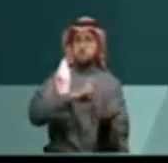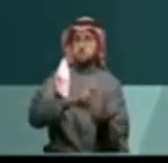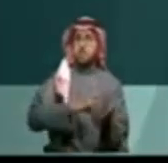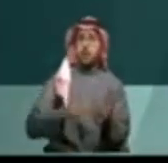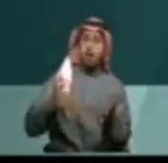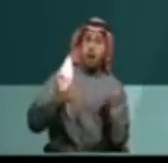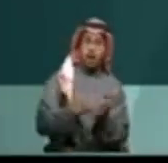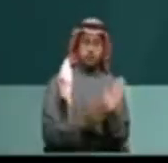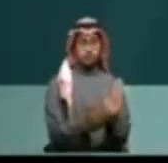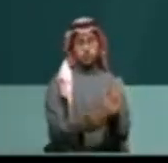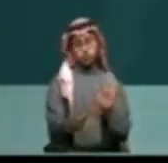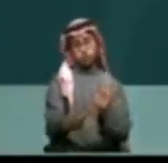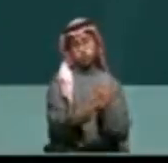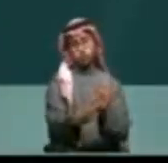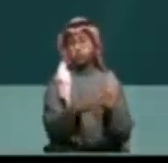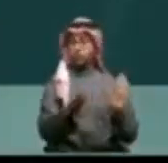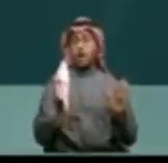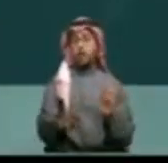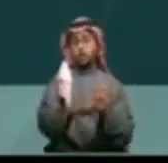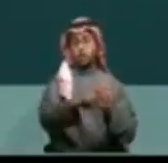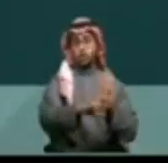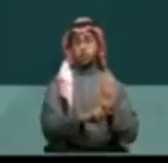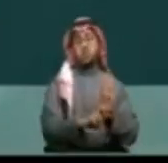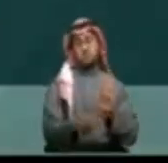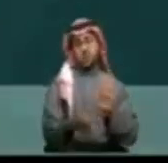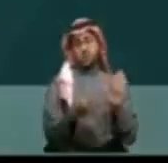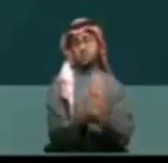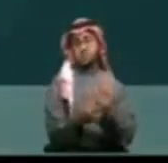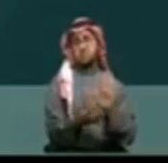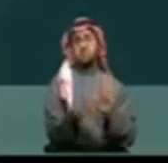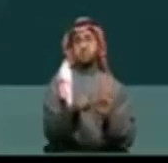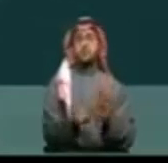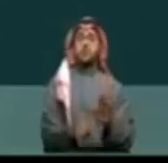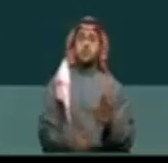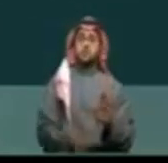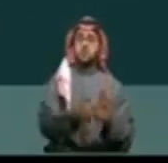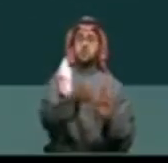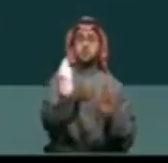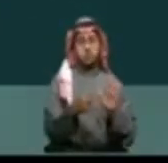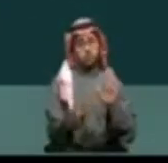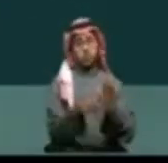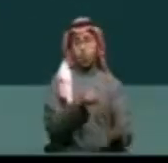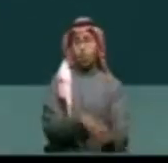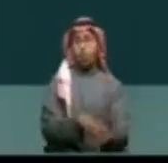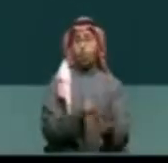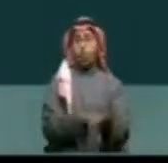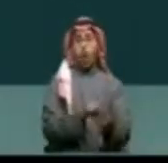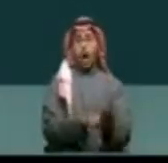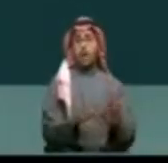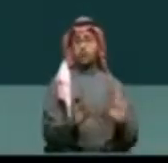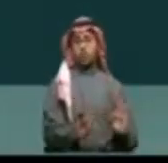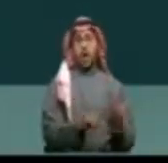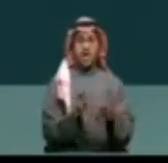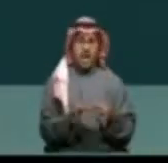لائحة الدعوة والإمهالة للإجابة على ما ورد فيها، وقد تم تمكينهم من المهلة التي طلبوها